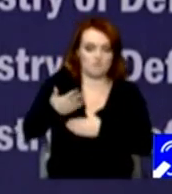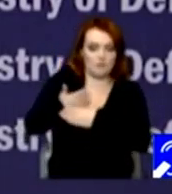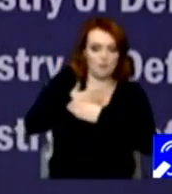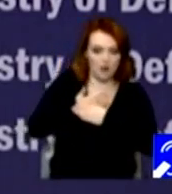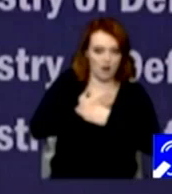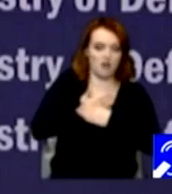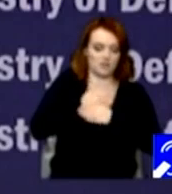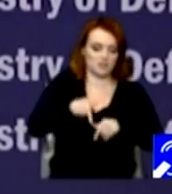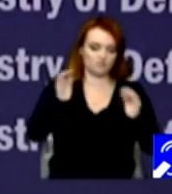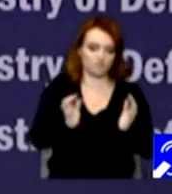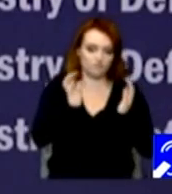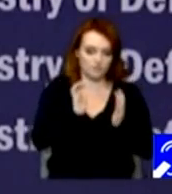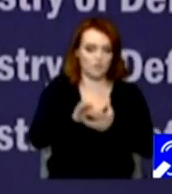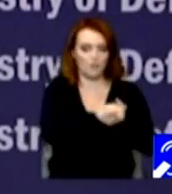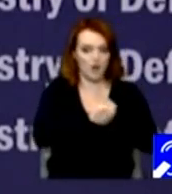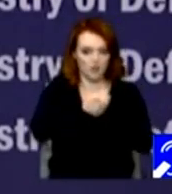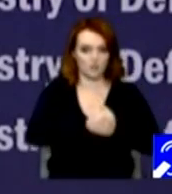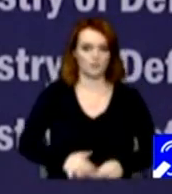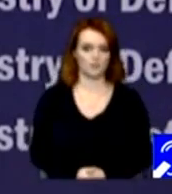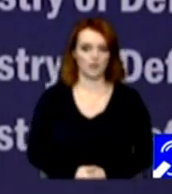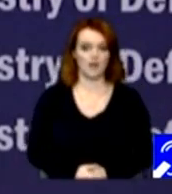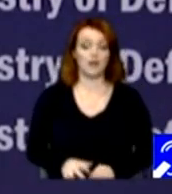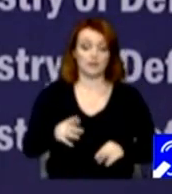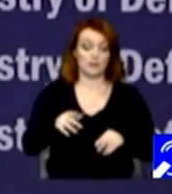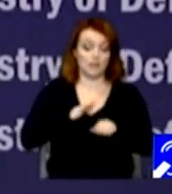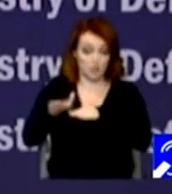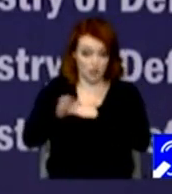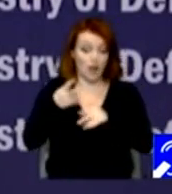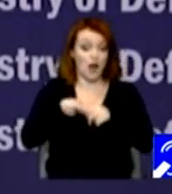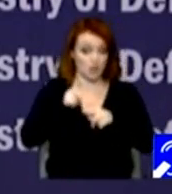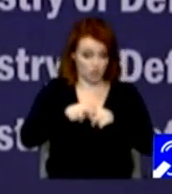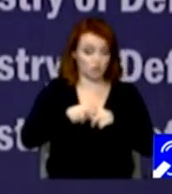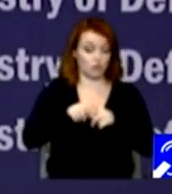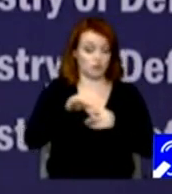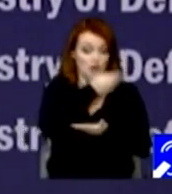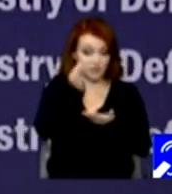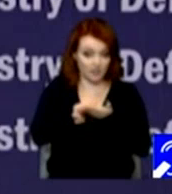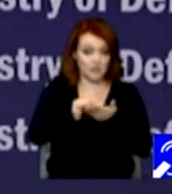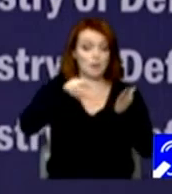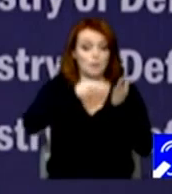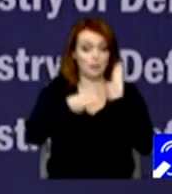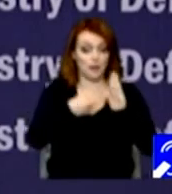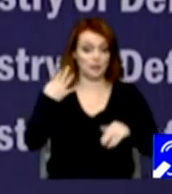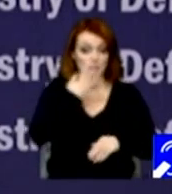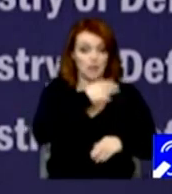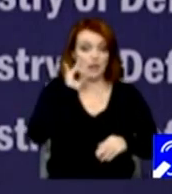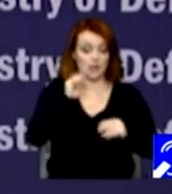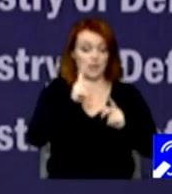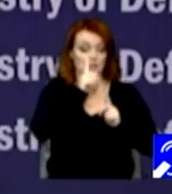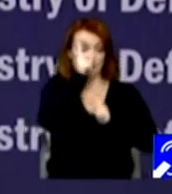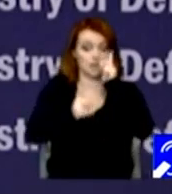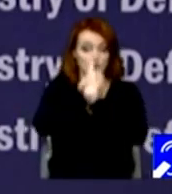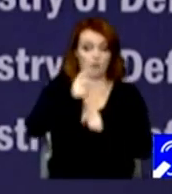Reprezentăm micșorat o motiv e foarte internațional precum și o transformare a Armatei